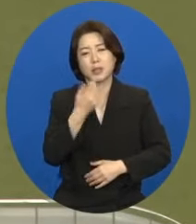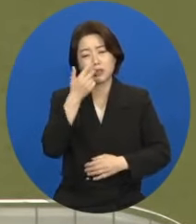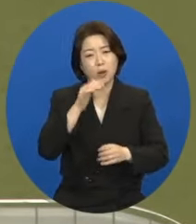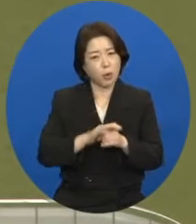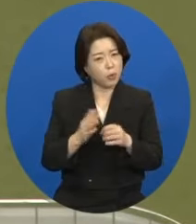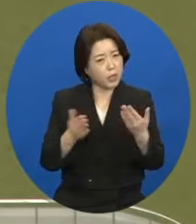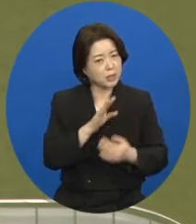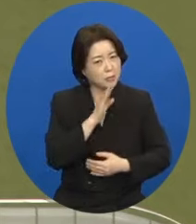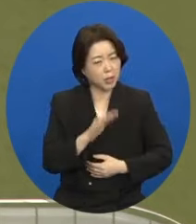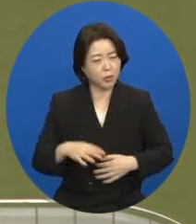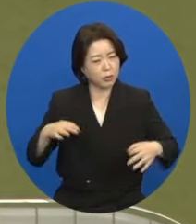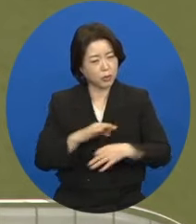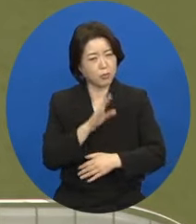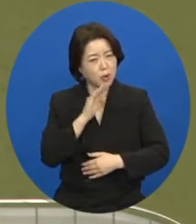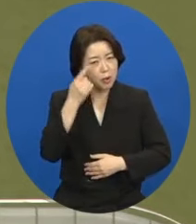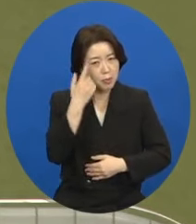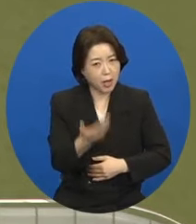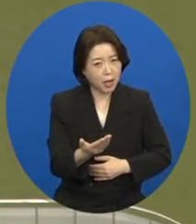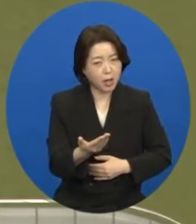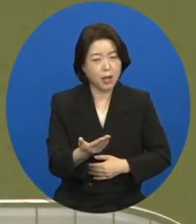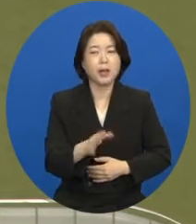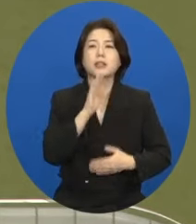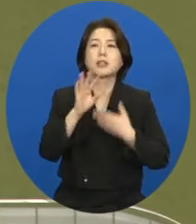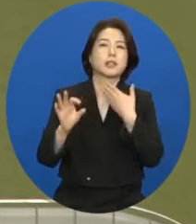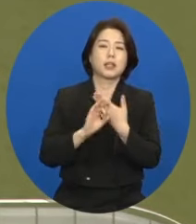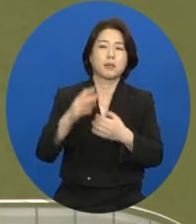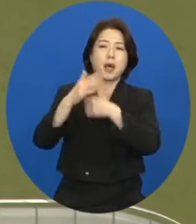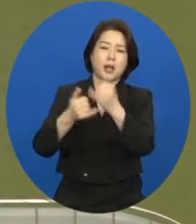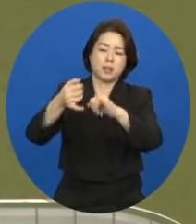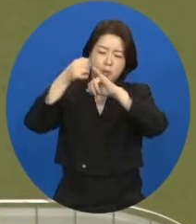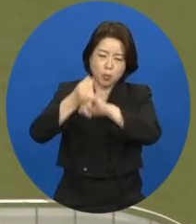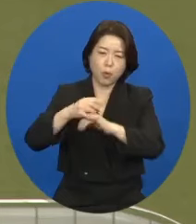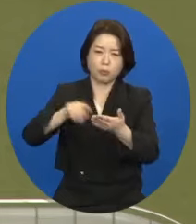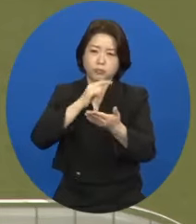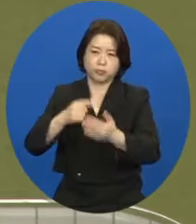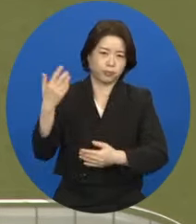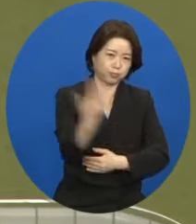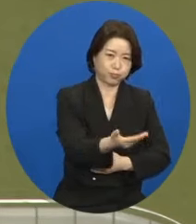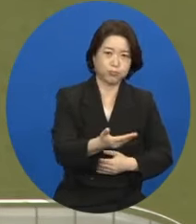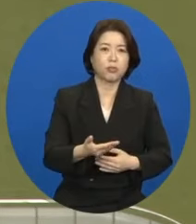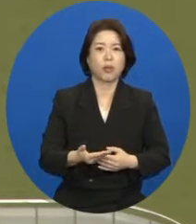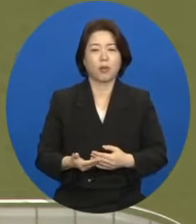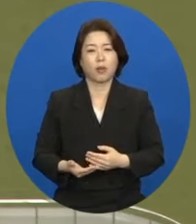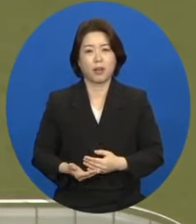일이고 그것이 정말 불의한 일이라면 하나님이 반드시 응징하실 것이니